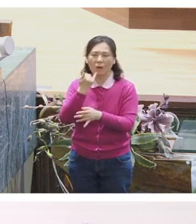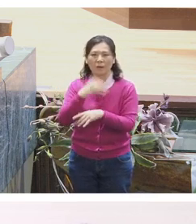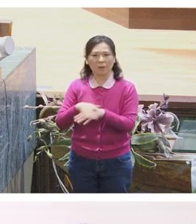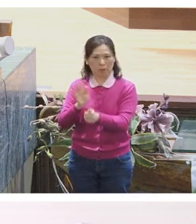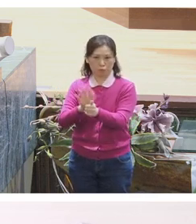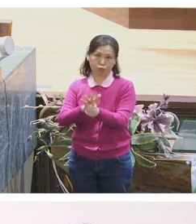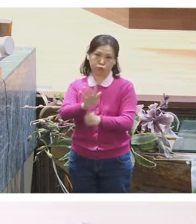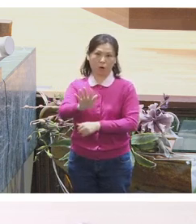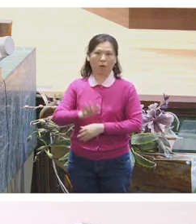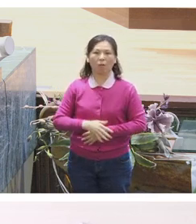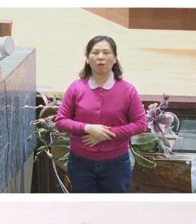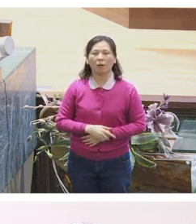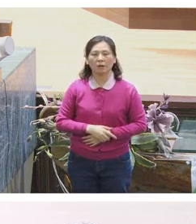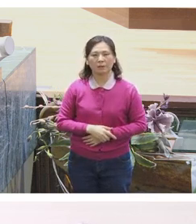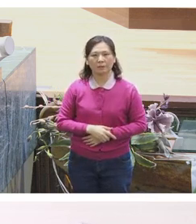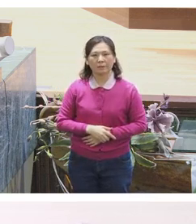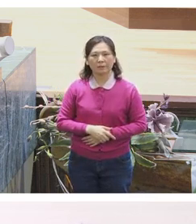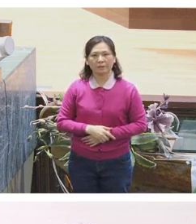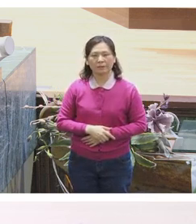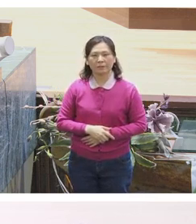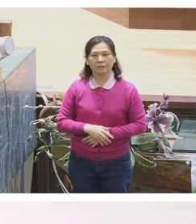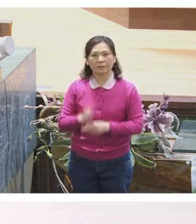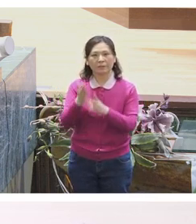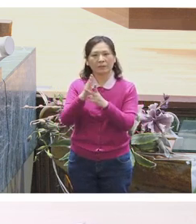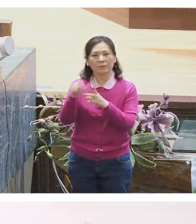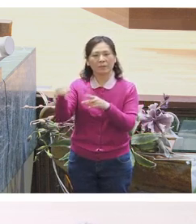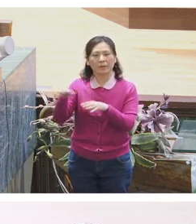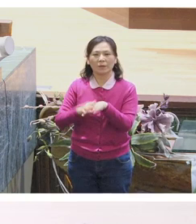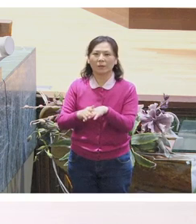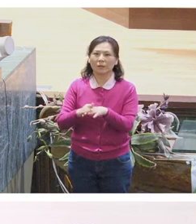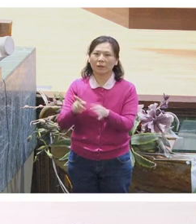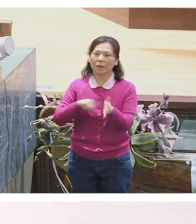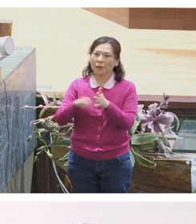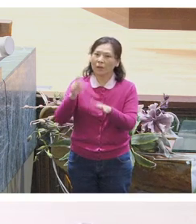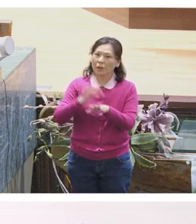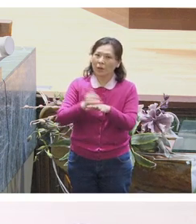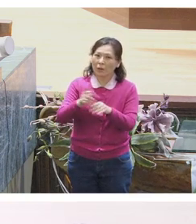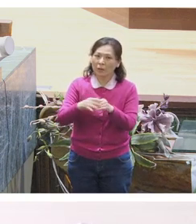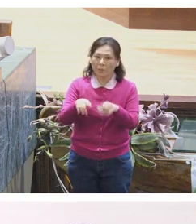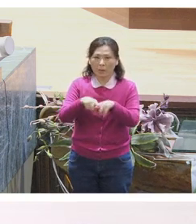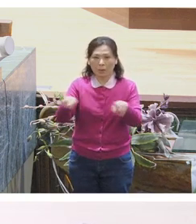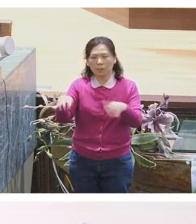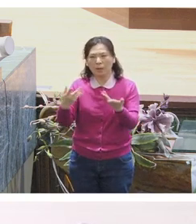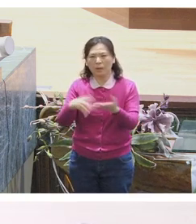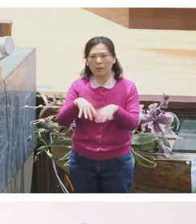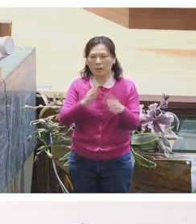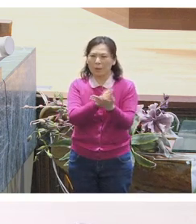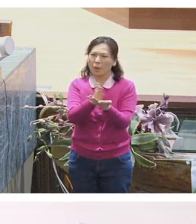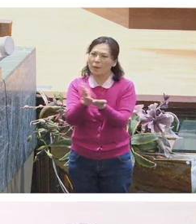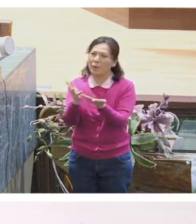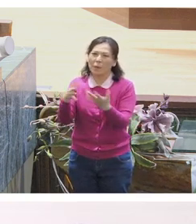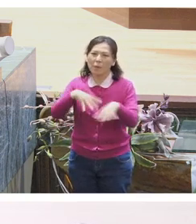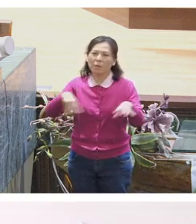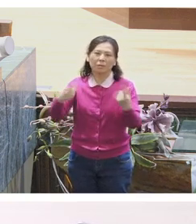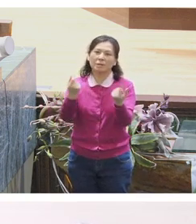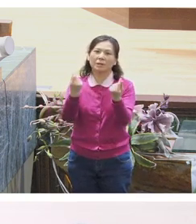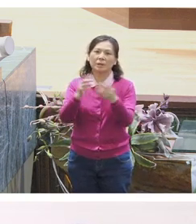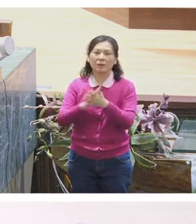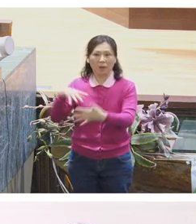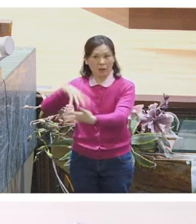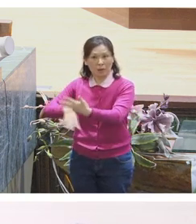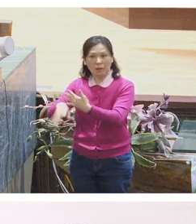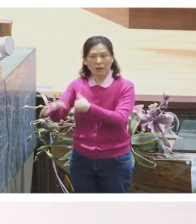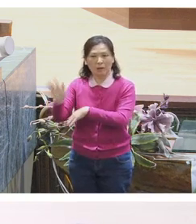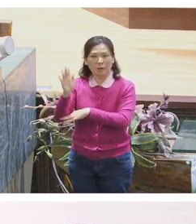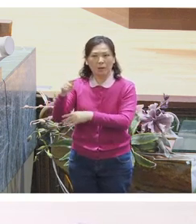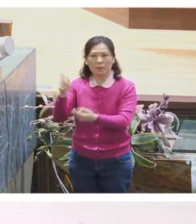用。那或者是说我们公共政策网络参与平台，我们开放政府联络人等等，当然也都处理了很多就是内部要怎么样